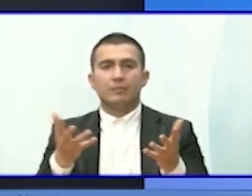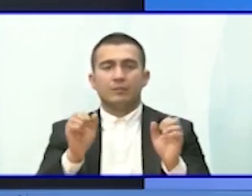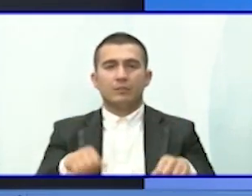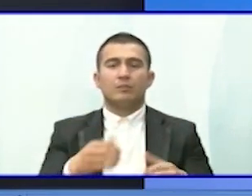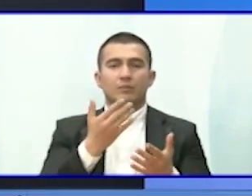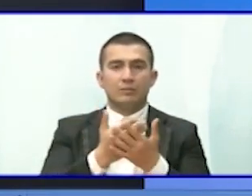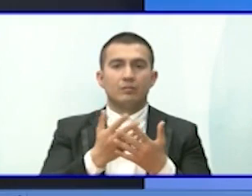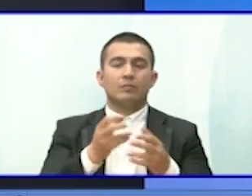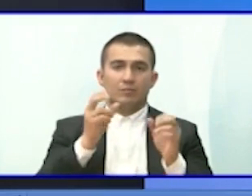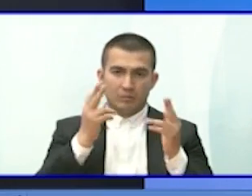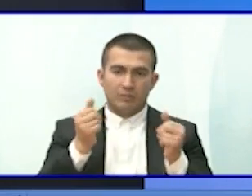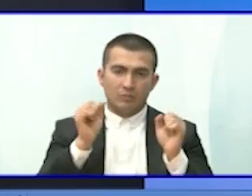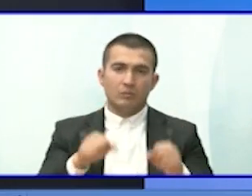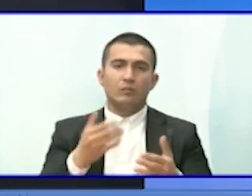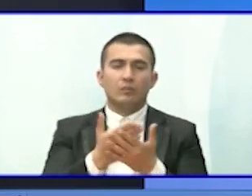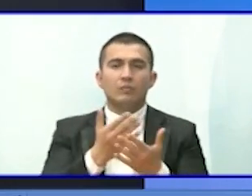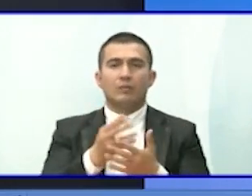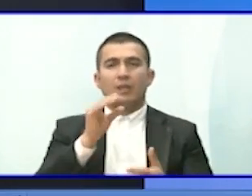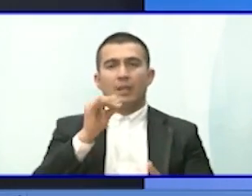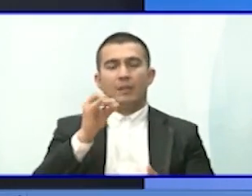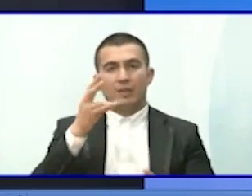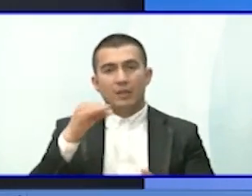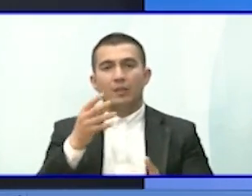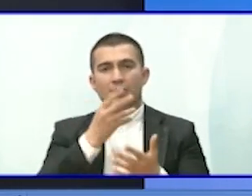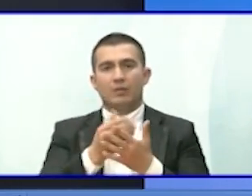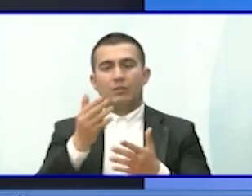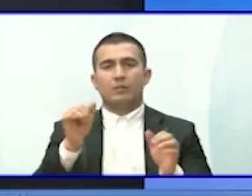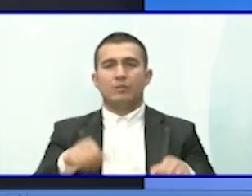конечно именительный падеж